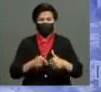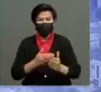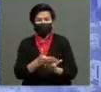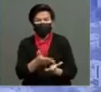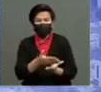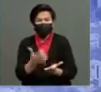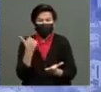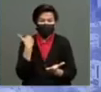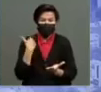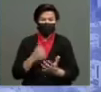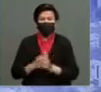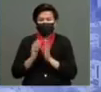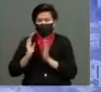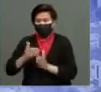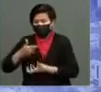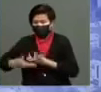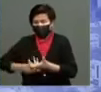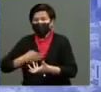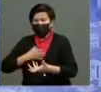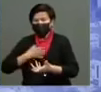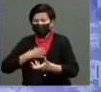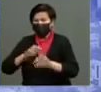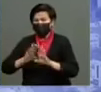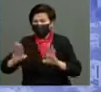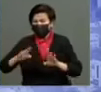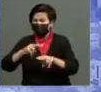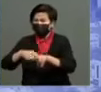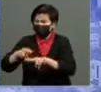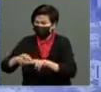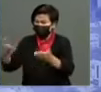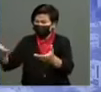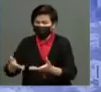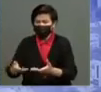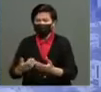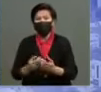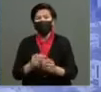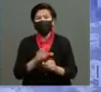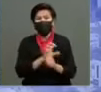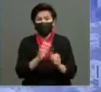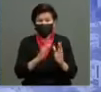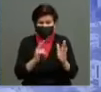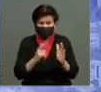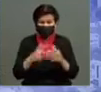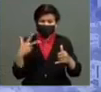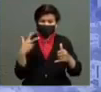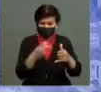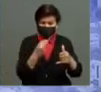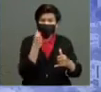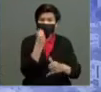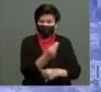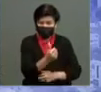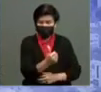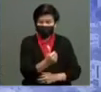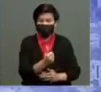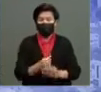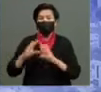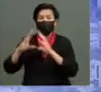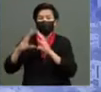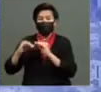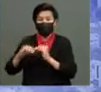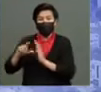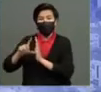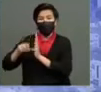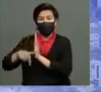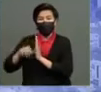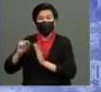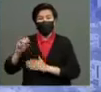ยอะแล้วก็คนที่ขายก็อยากจะขายได้อย่างสบายใจขอวัคซีนให้หน่อยได้ไหมนะครับทางที่ประชุมโดยท่านเลขาส